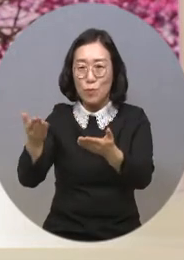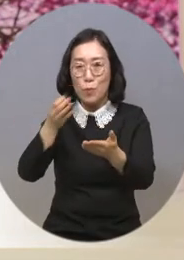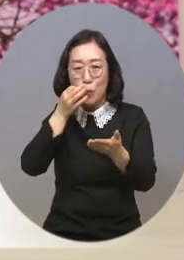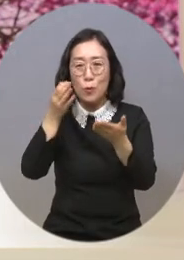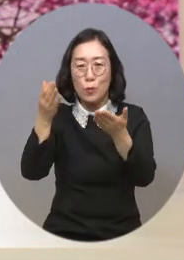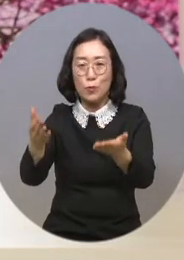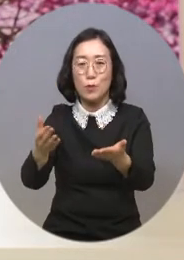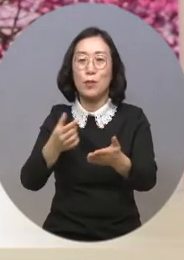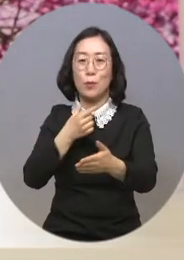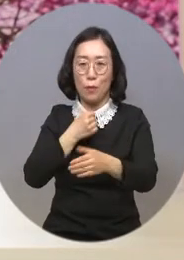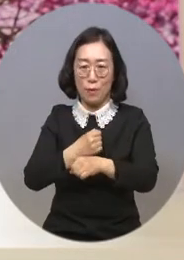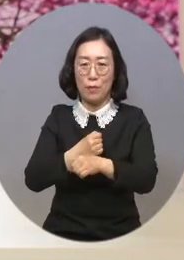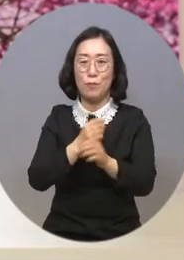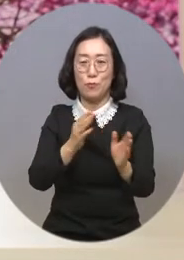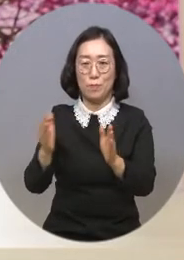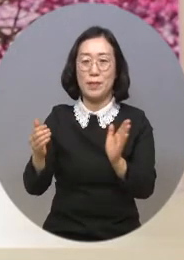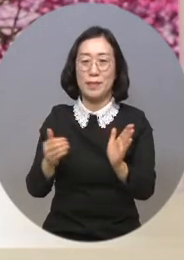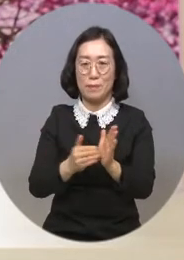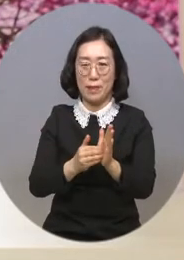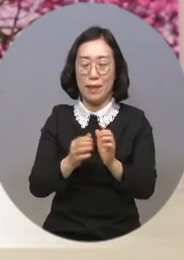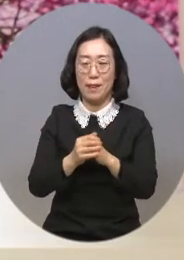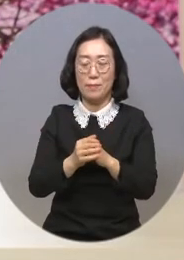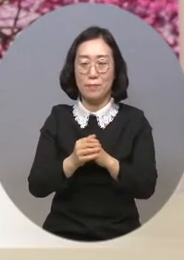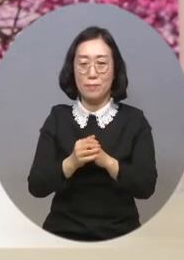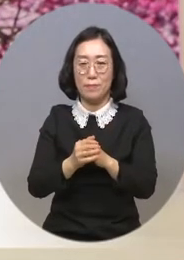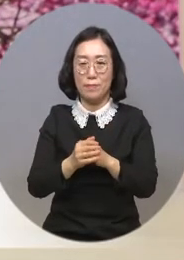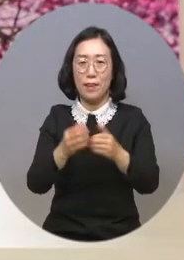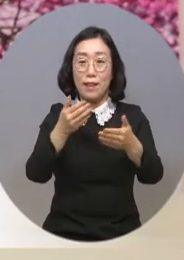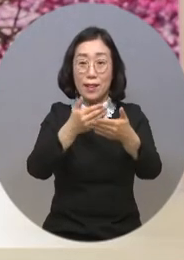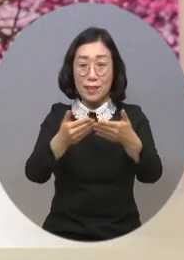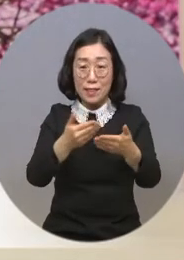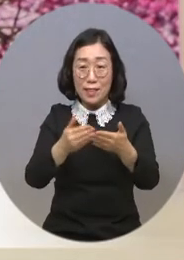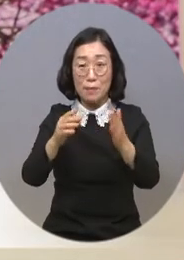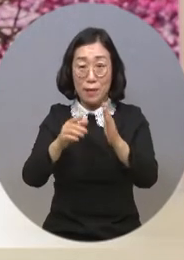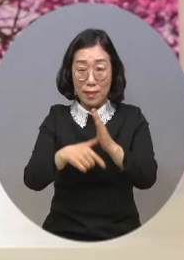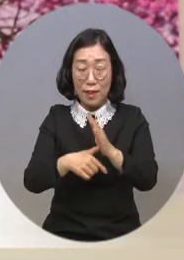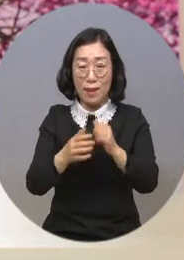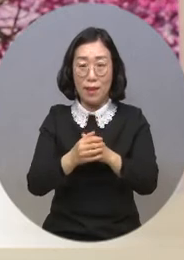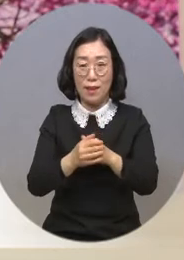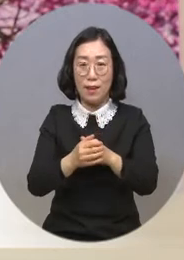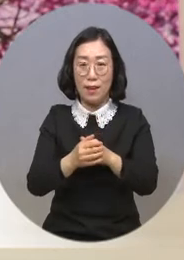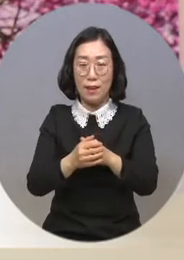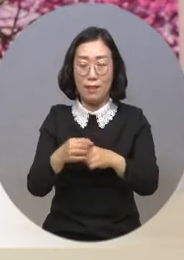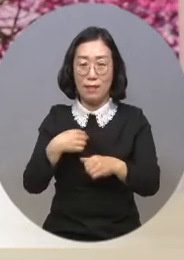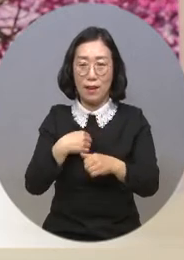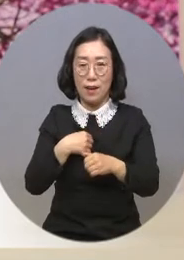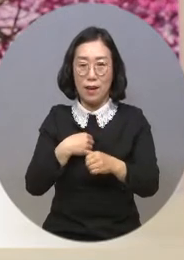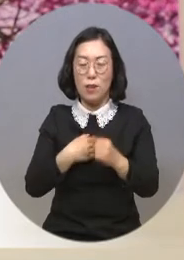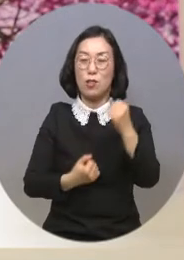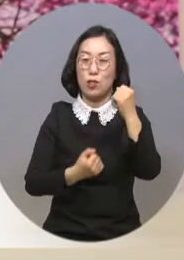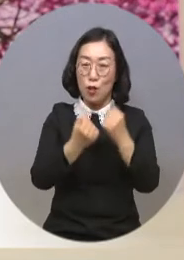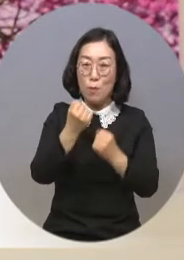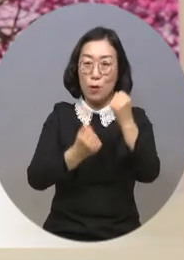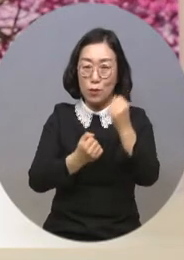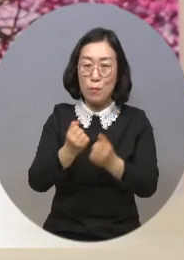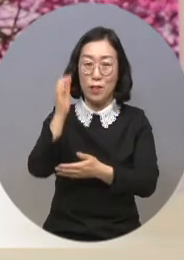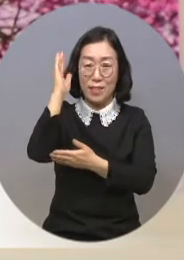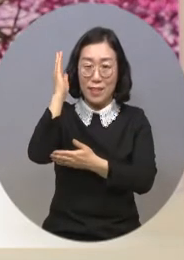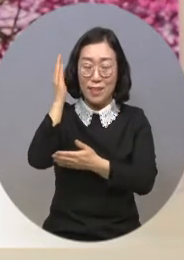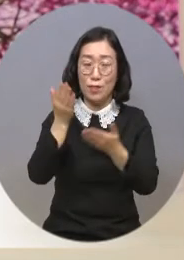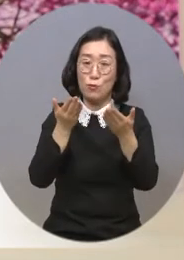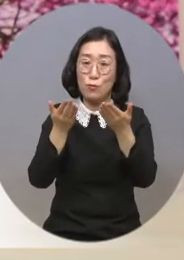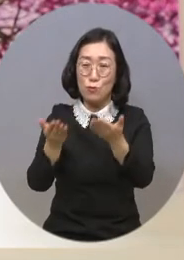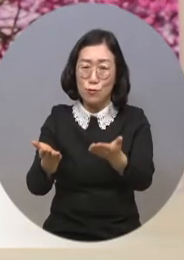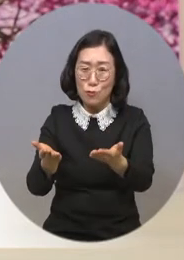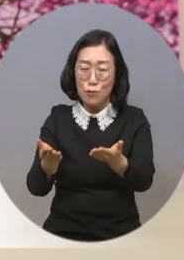준비를 하게 됐습니다. 작업에 이렇게 작가가 옆에 서서 이제 설명을 많이 하고